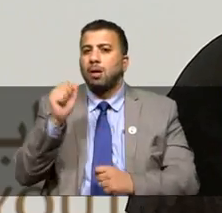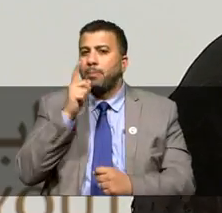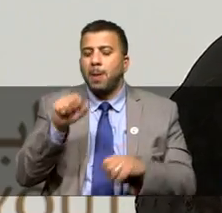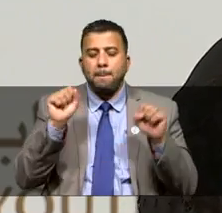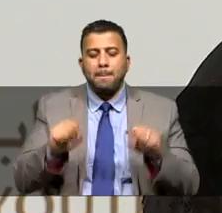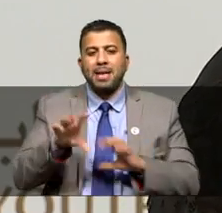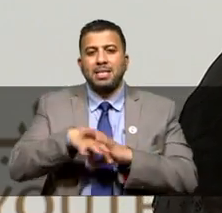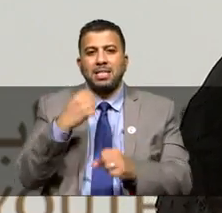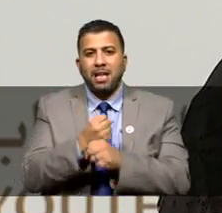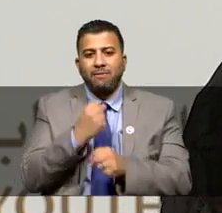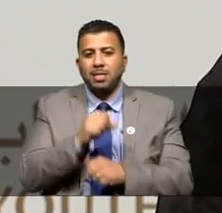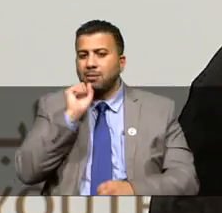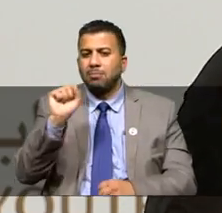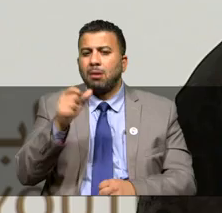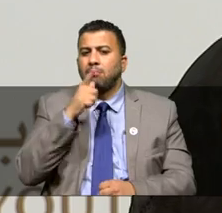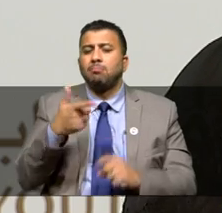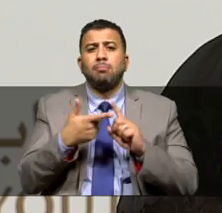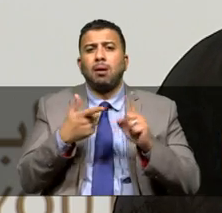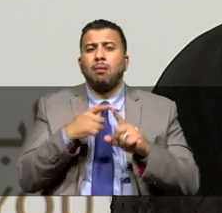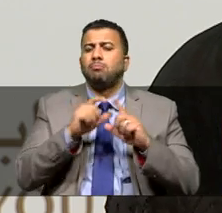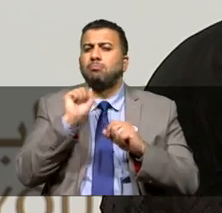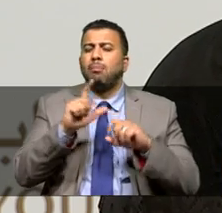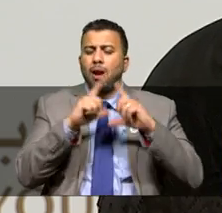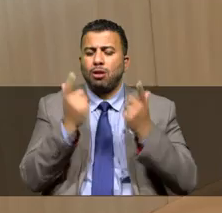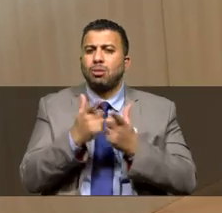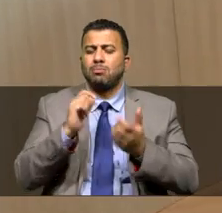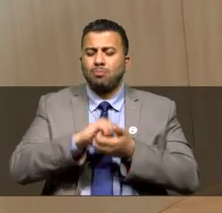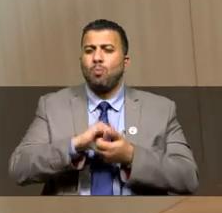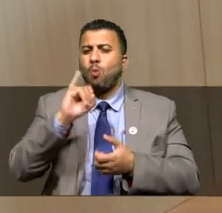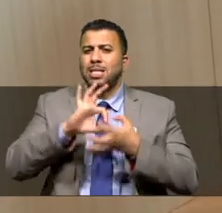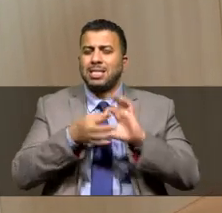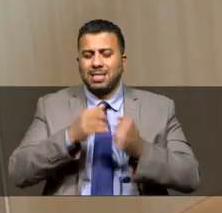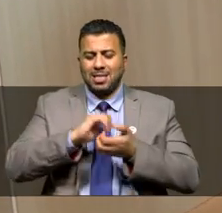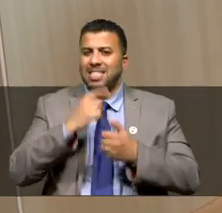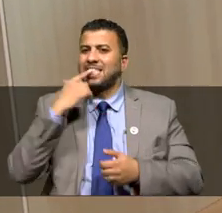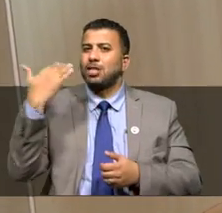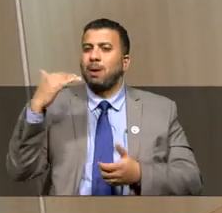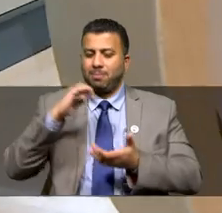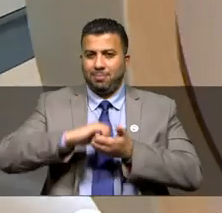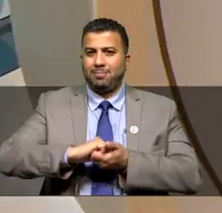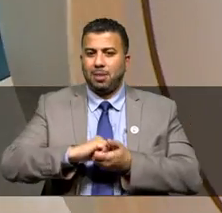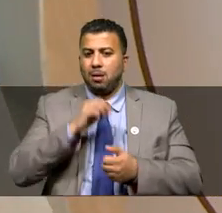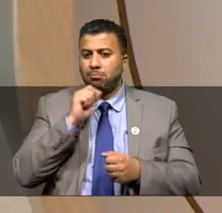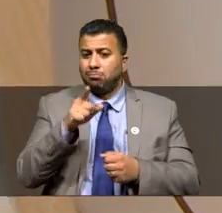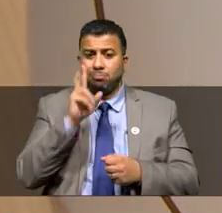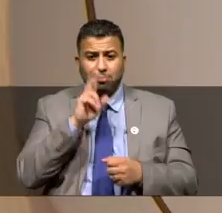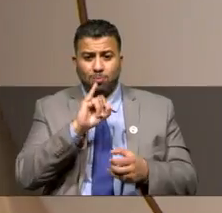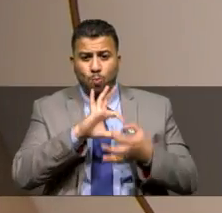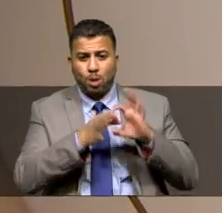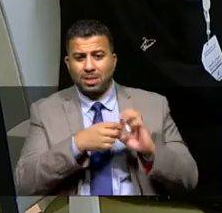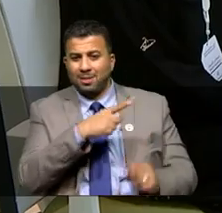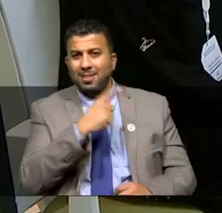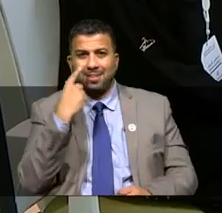المجالس التنفيذية التابعة لكل امارة ولجان تابعة للمؤسسة الاتحادية للشباب. تأتي هذه الفعالية استكمالا للجهود